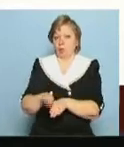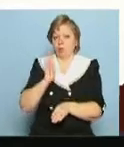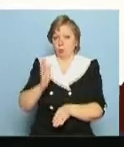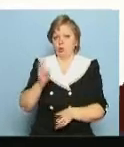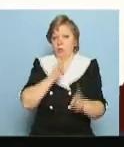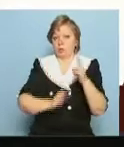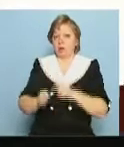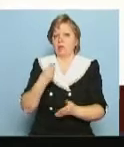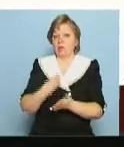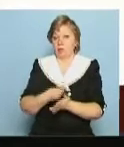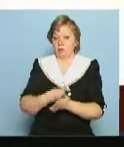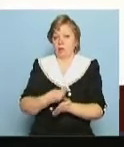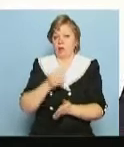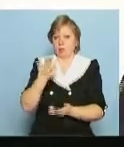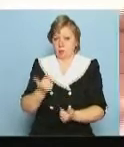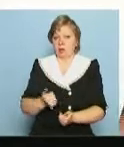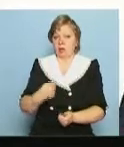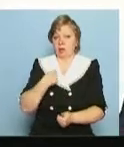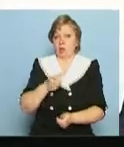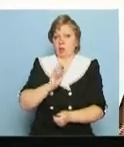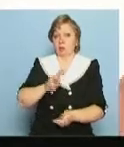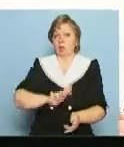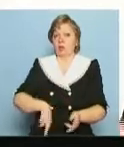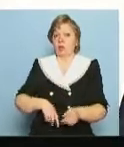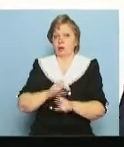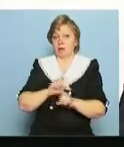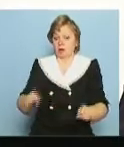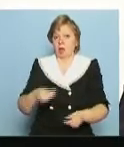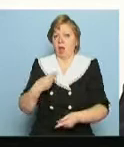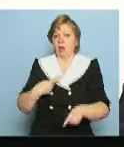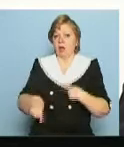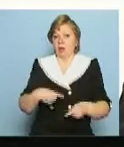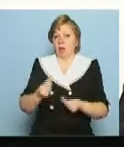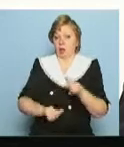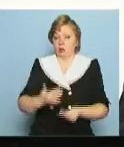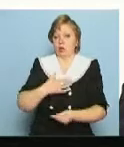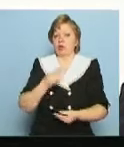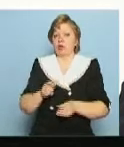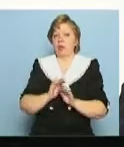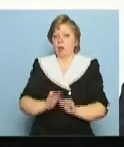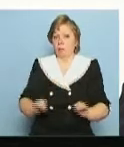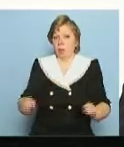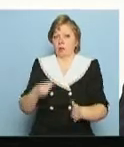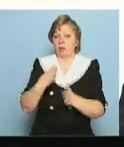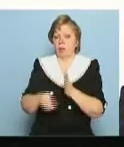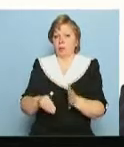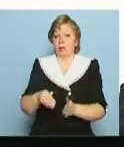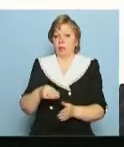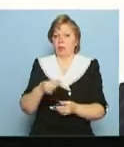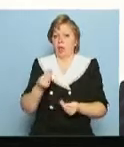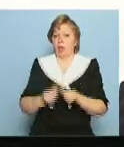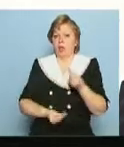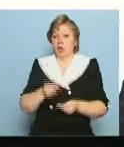Вот, да, деньги буду искать. Я приду к директорам, скажу, играют наши ребята. На приобретение игроков я никогда